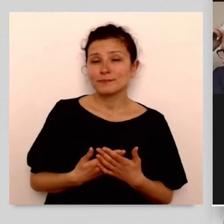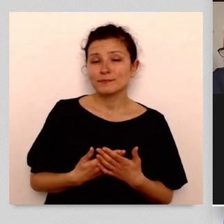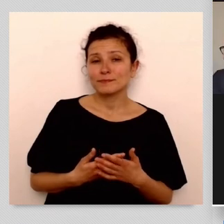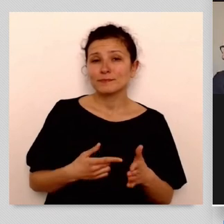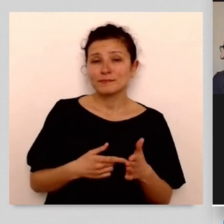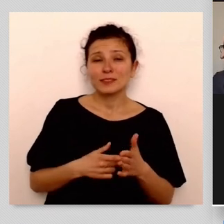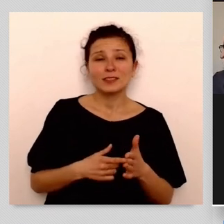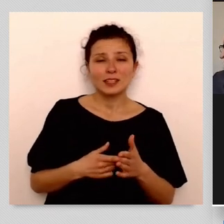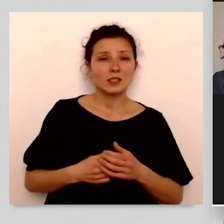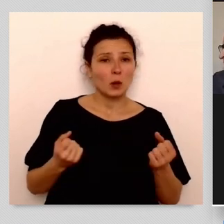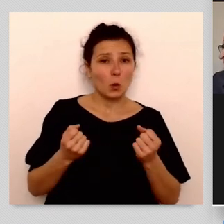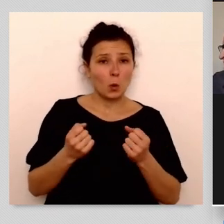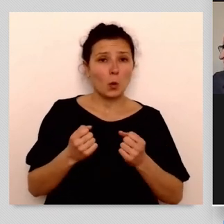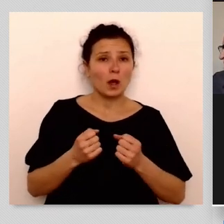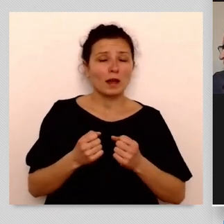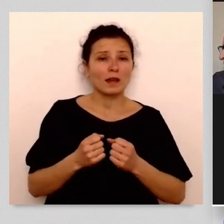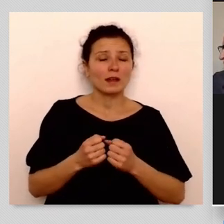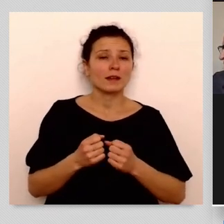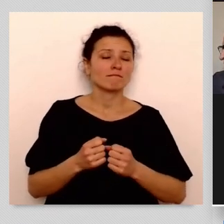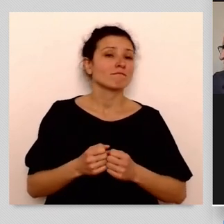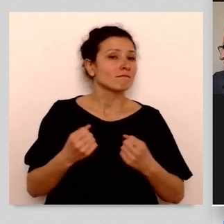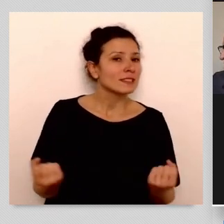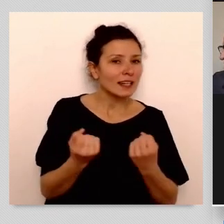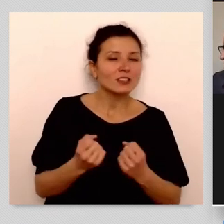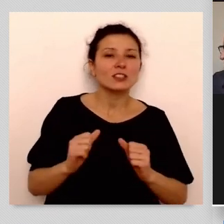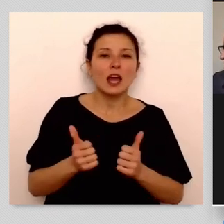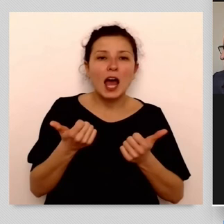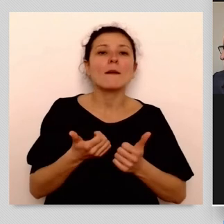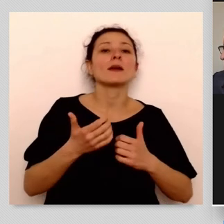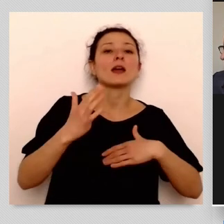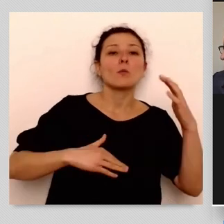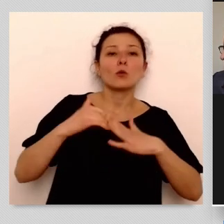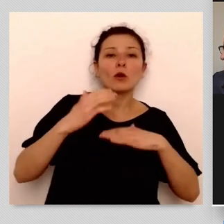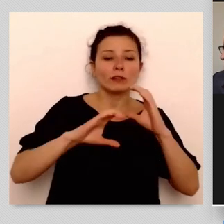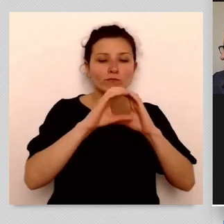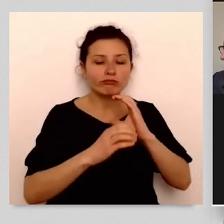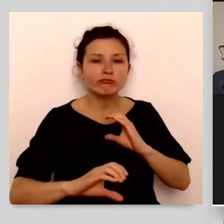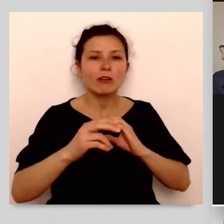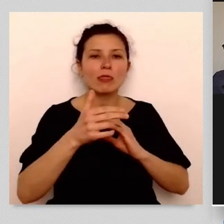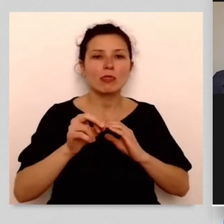i finalizację instalacji Nord Stream 2, ponieważ